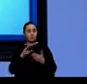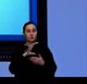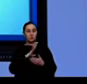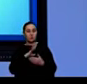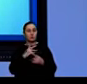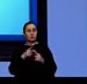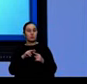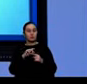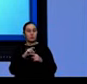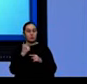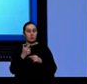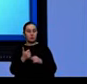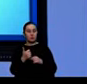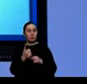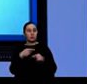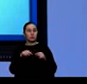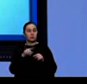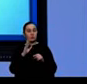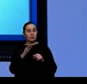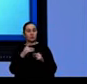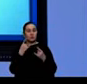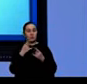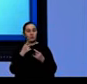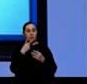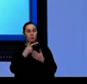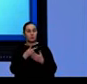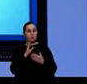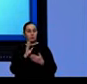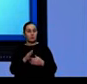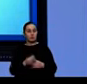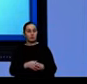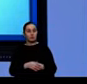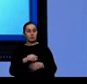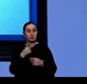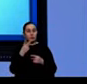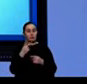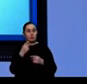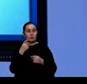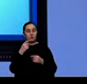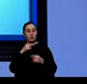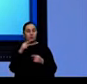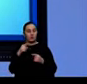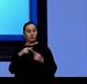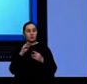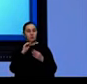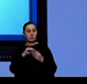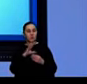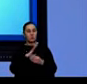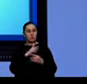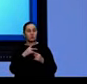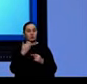O'tkazdingizmi bolajonlar? Juda yaxshi. Unday bo'lsa, mana ekrandagini ko'ramiz. Ikkita egri chiziq